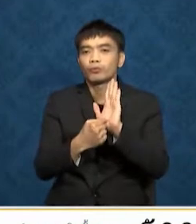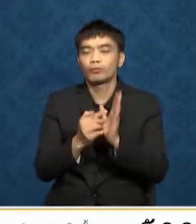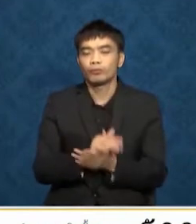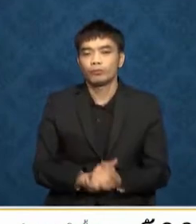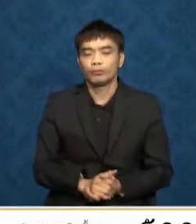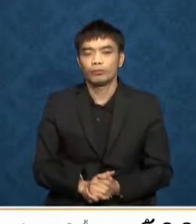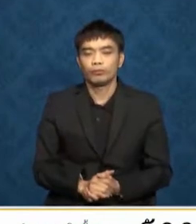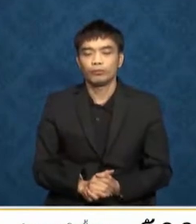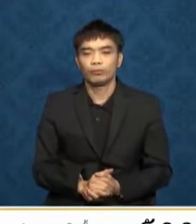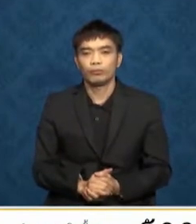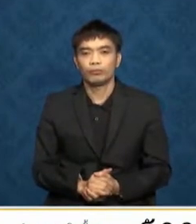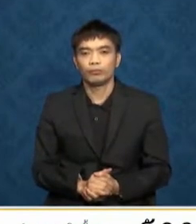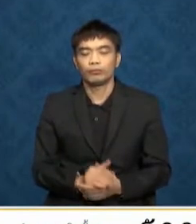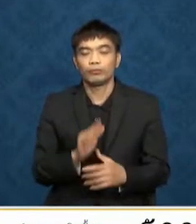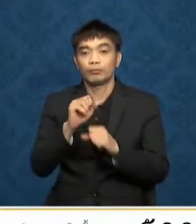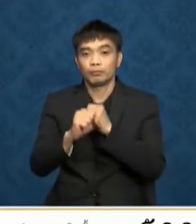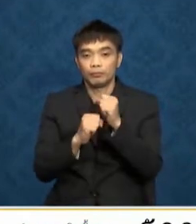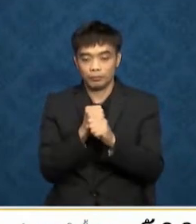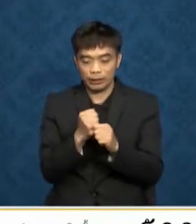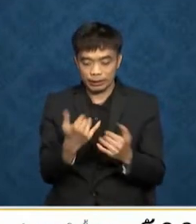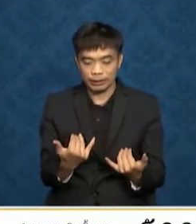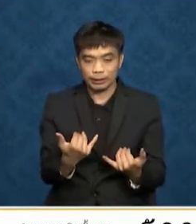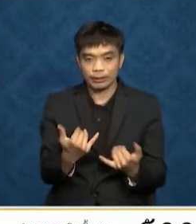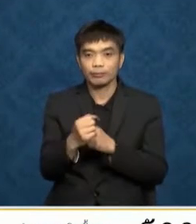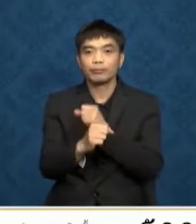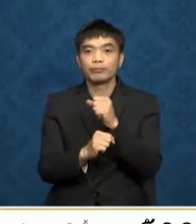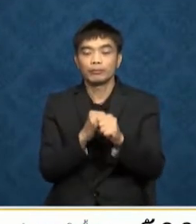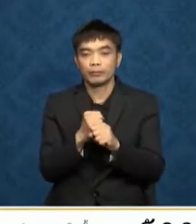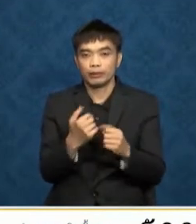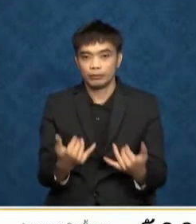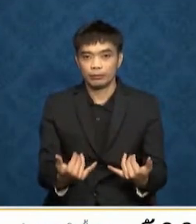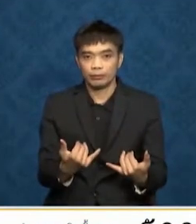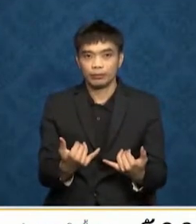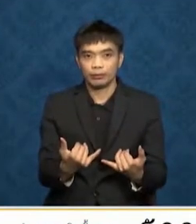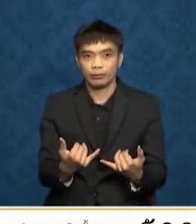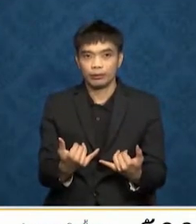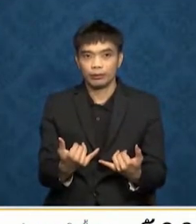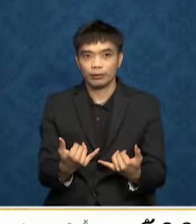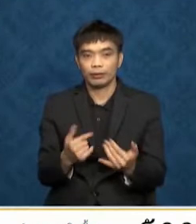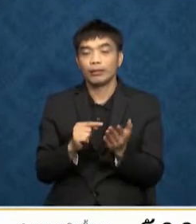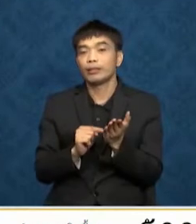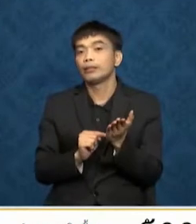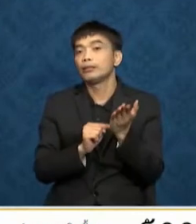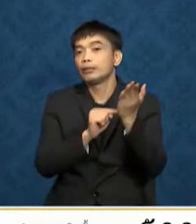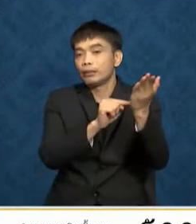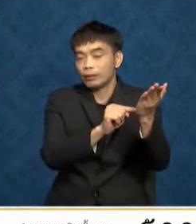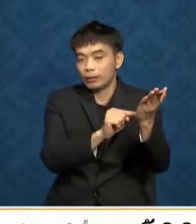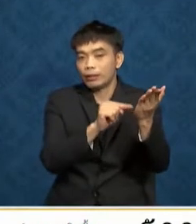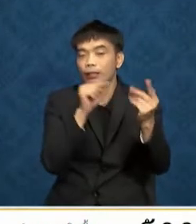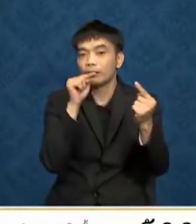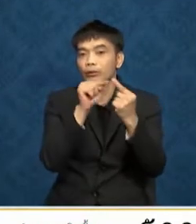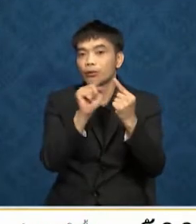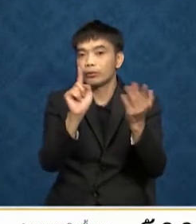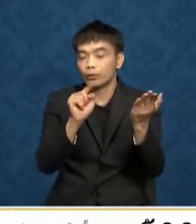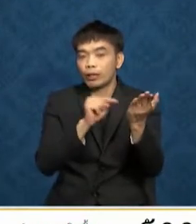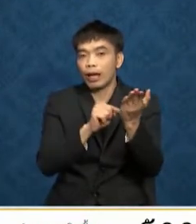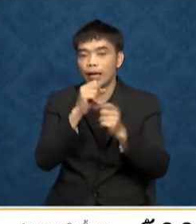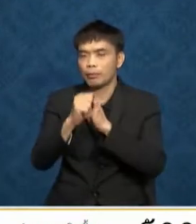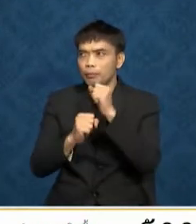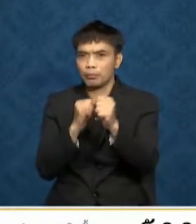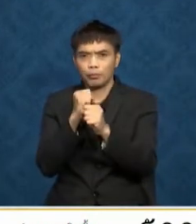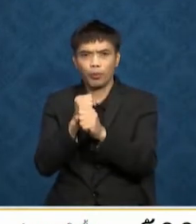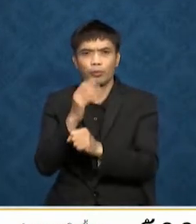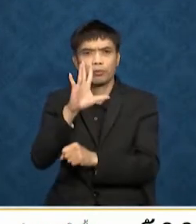ประมาณปีเนี้ยครับเป็นการตั้งงบประมาณขาดดุลสูงสุดในรอบ 36